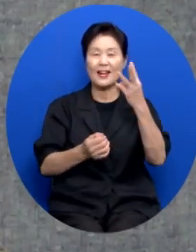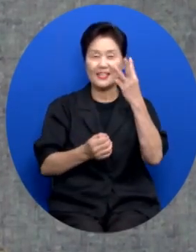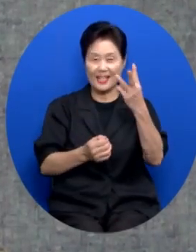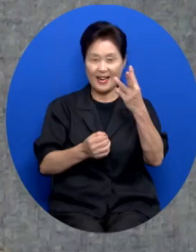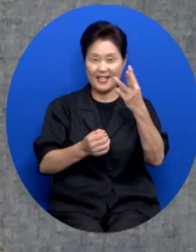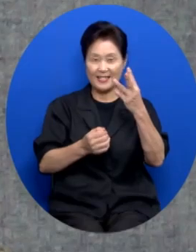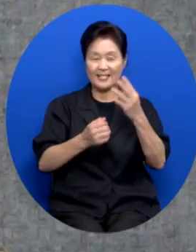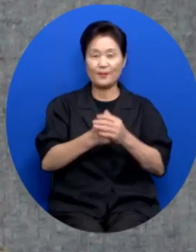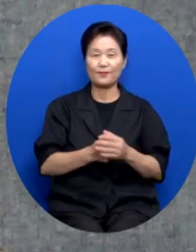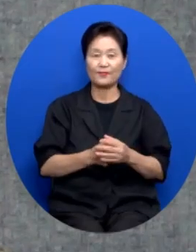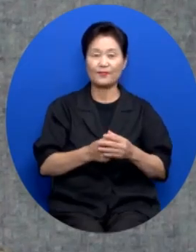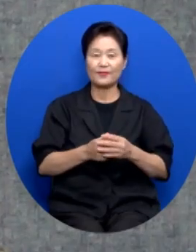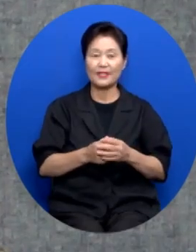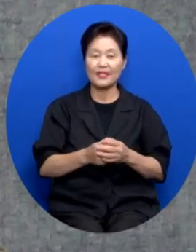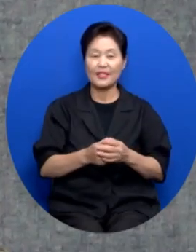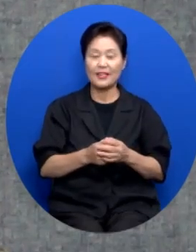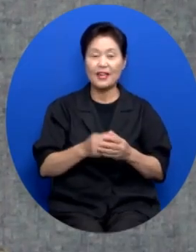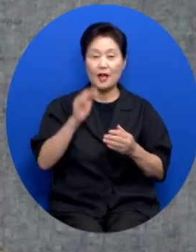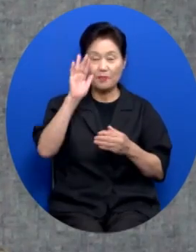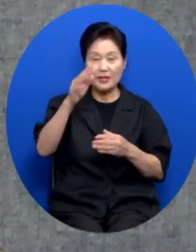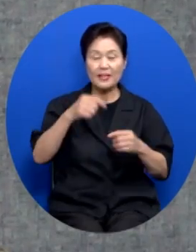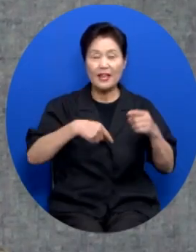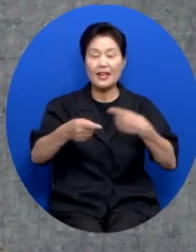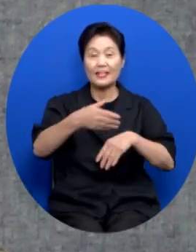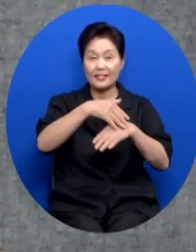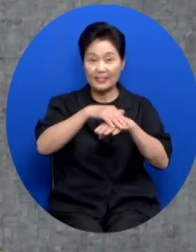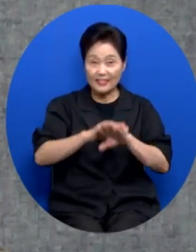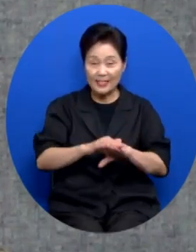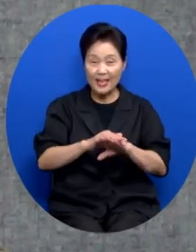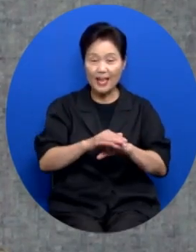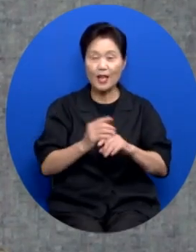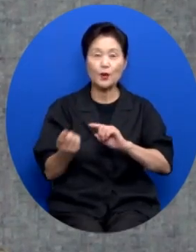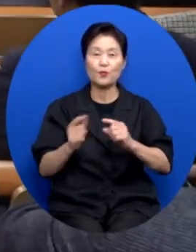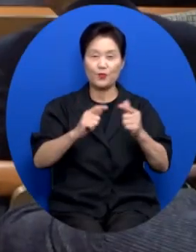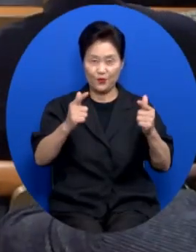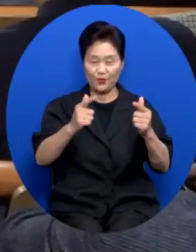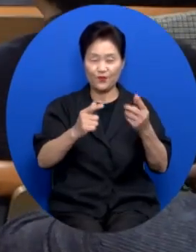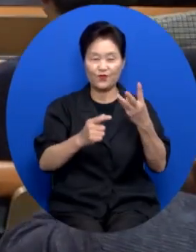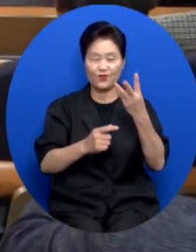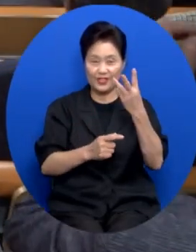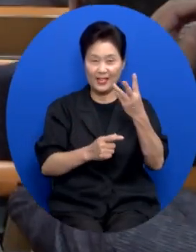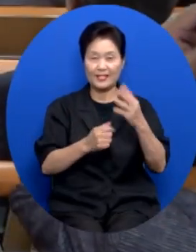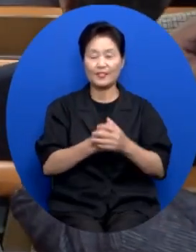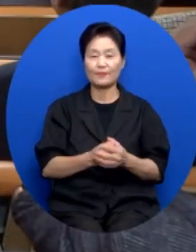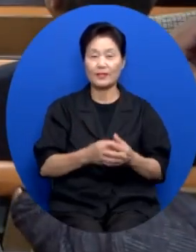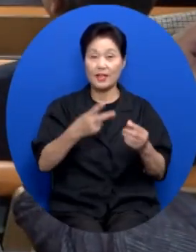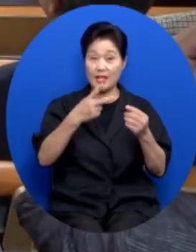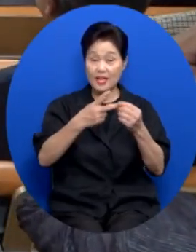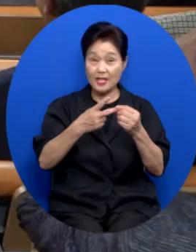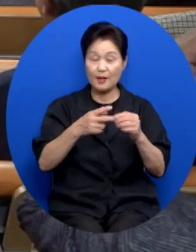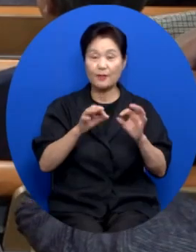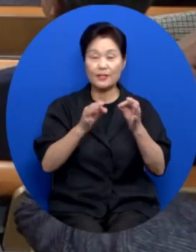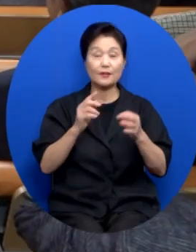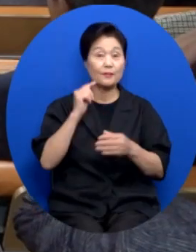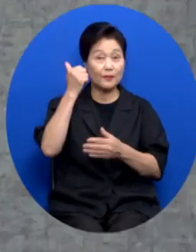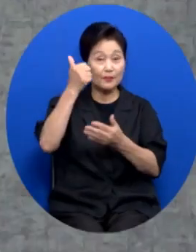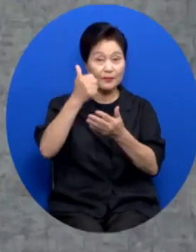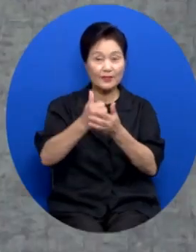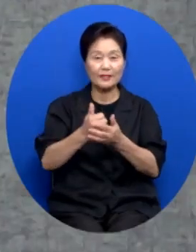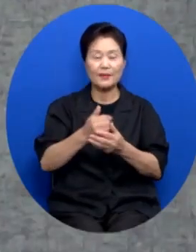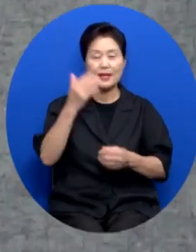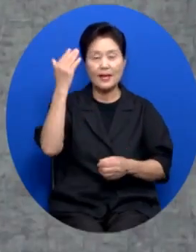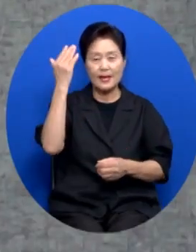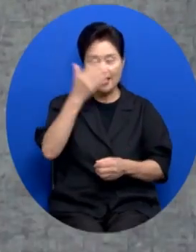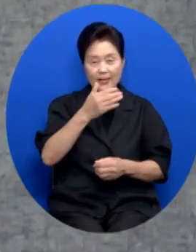정리했습니다. 미래, 정책, 부흥입니다. 기호 2번 김동관 목사는